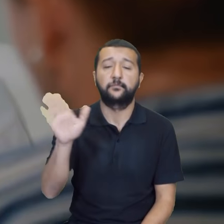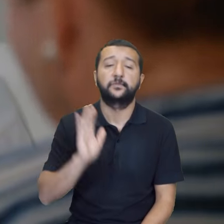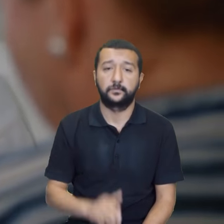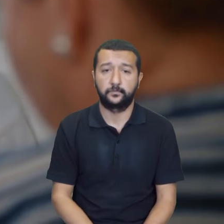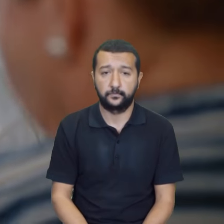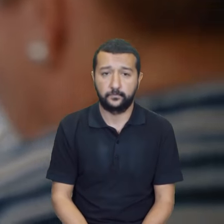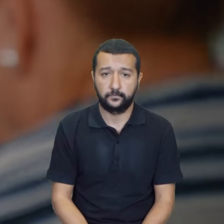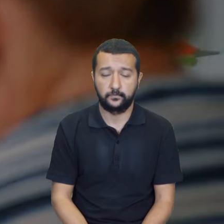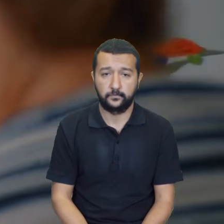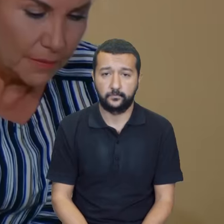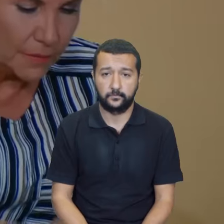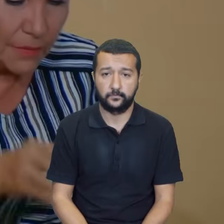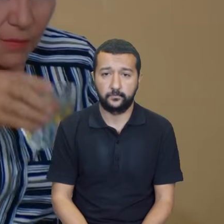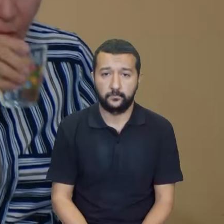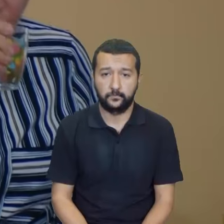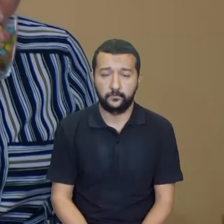Gitmeyeceğim.